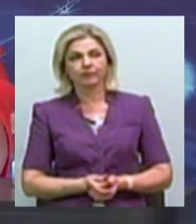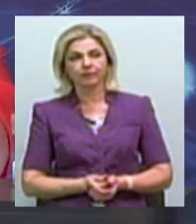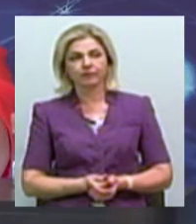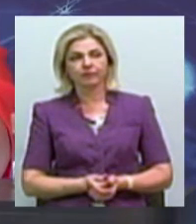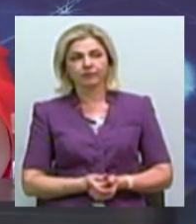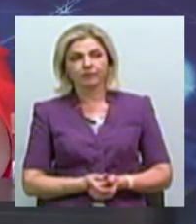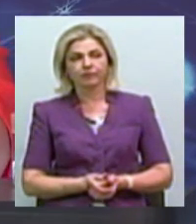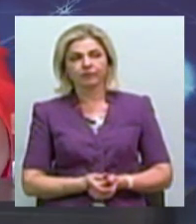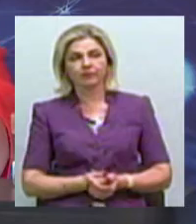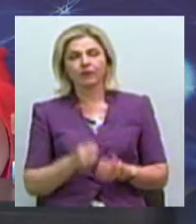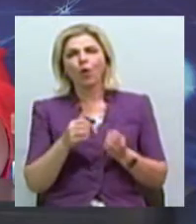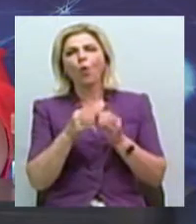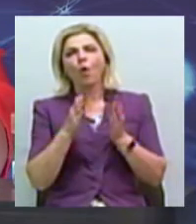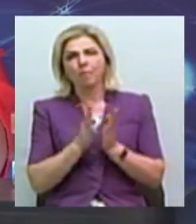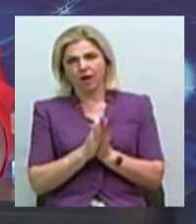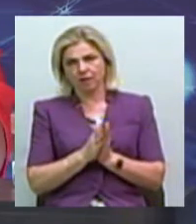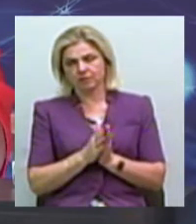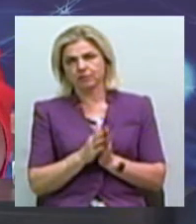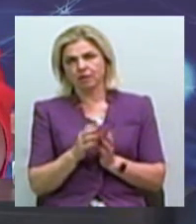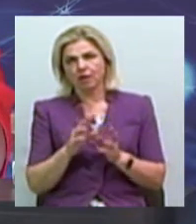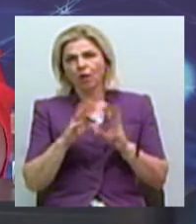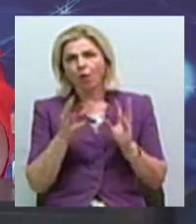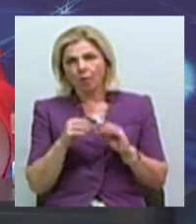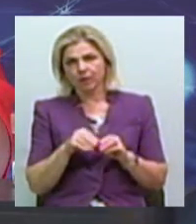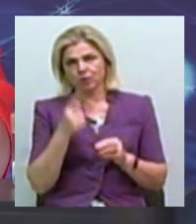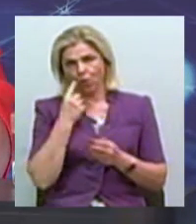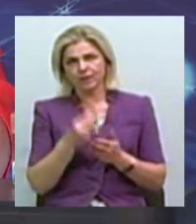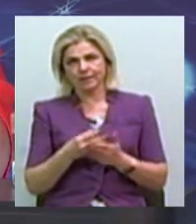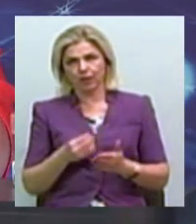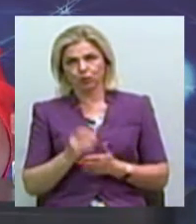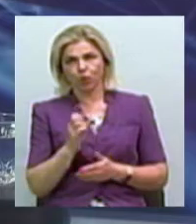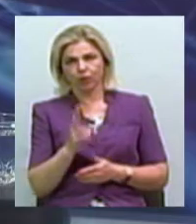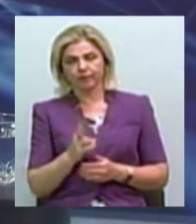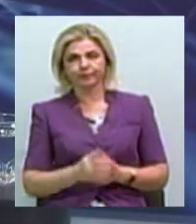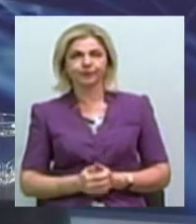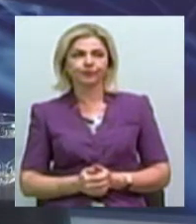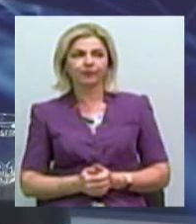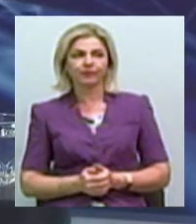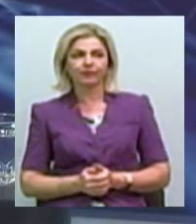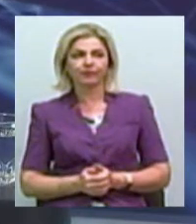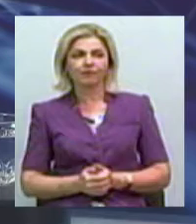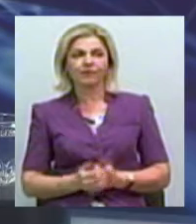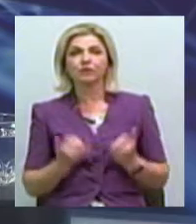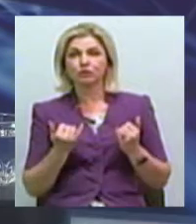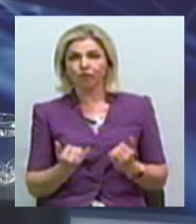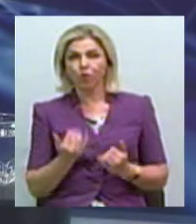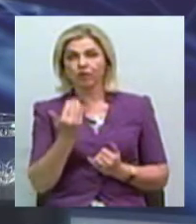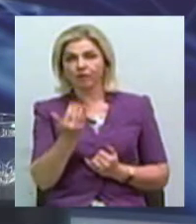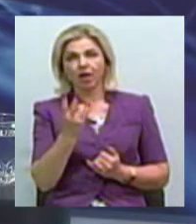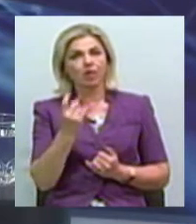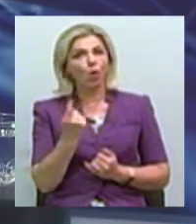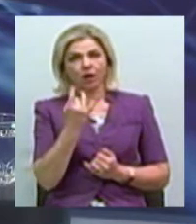цілий комплекс оцінок. Інга, ти сьогодні не один раз згадувала,